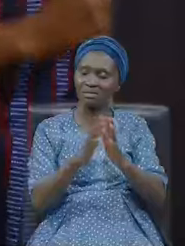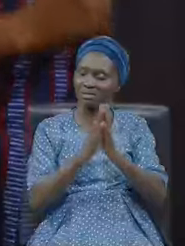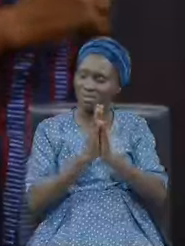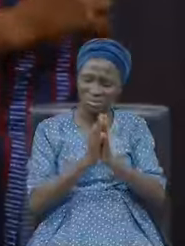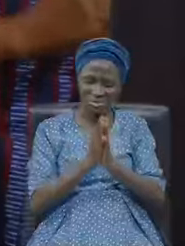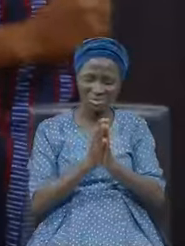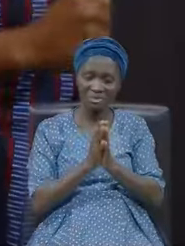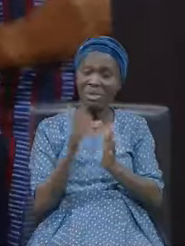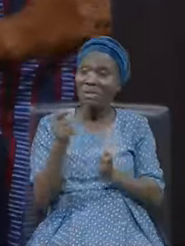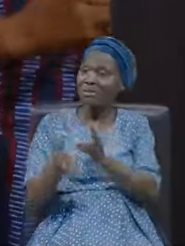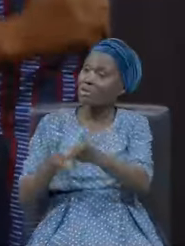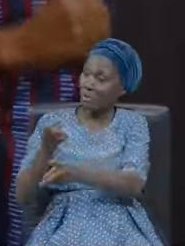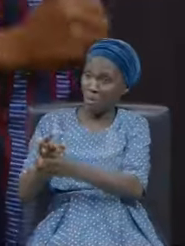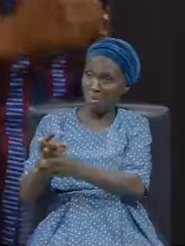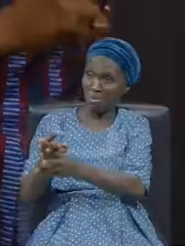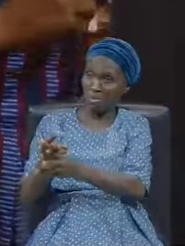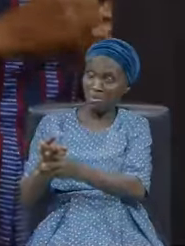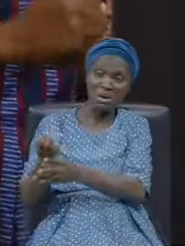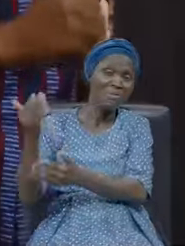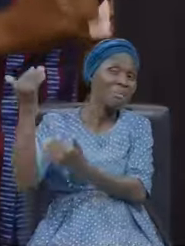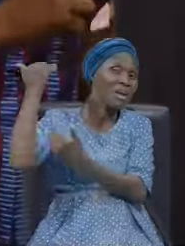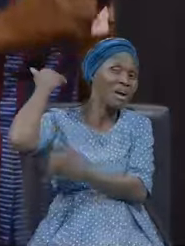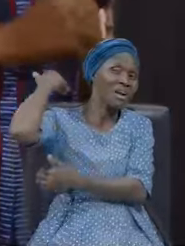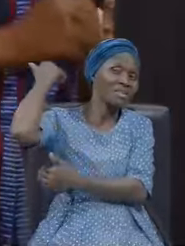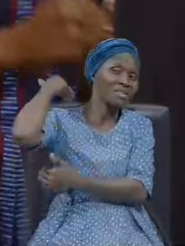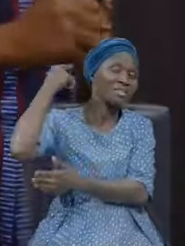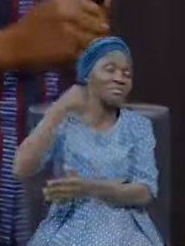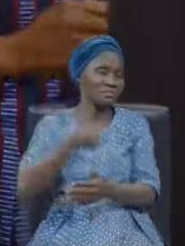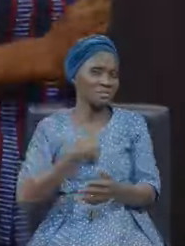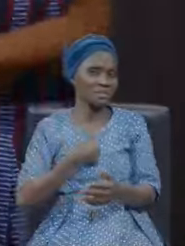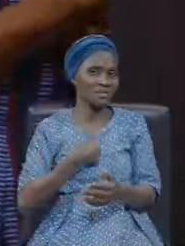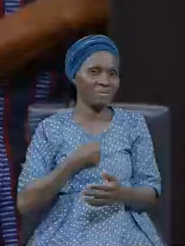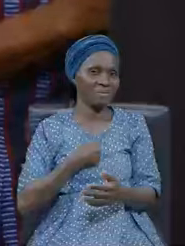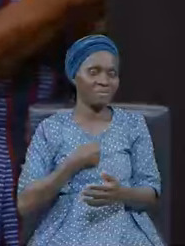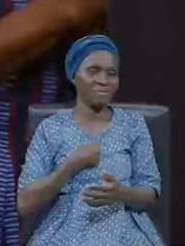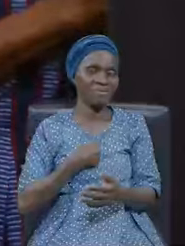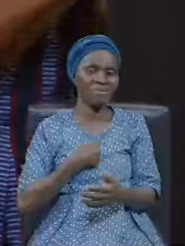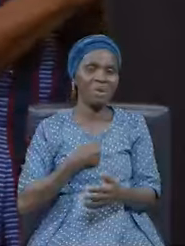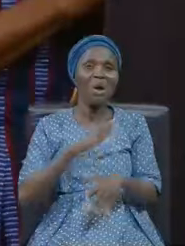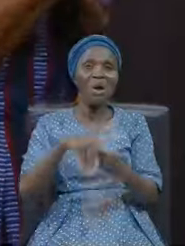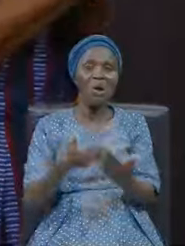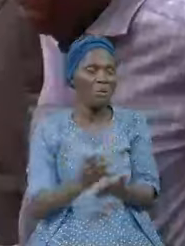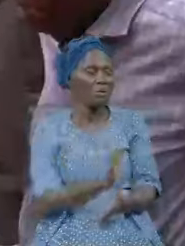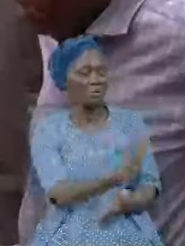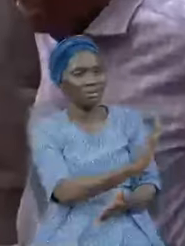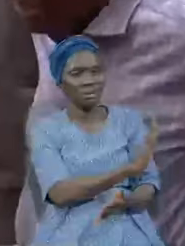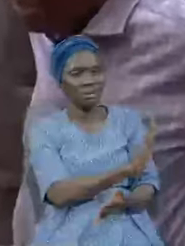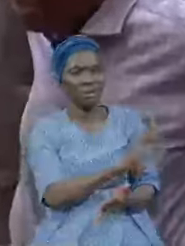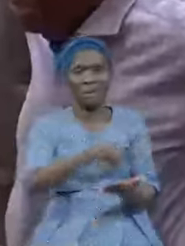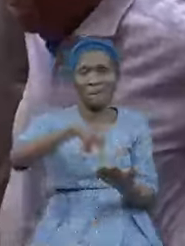retour le monde est derrière moi toutes leur fertivité toutes